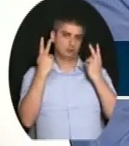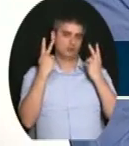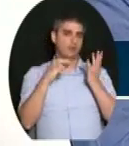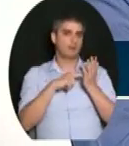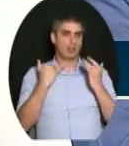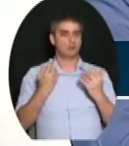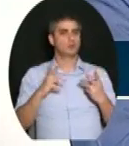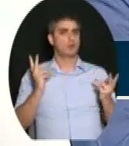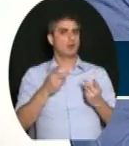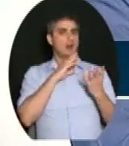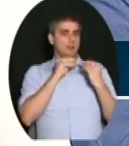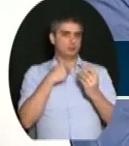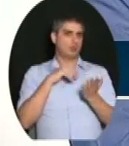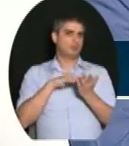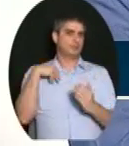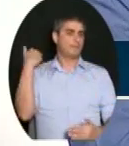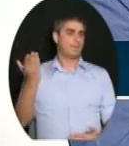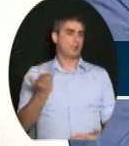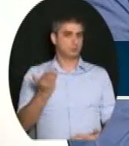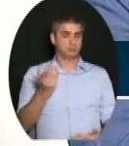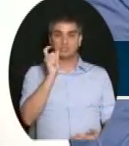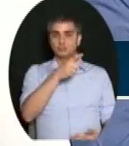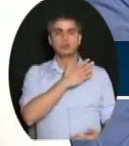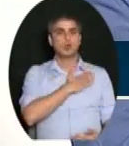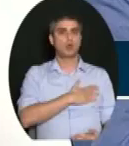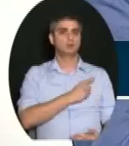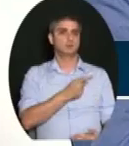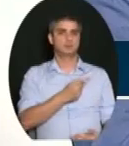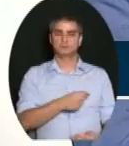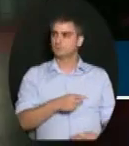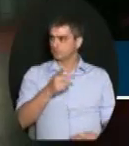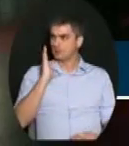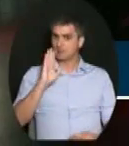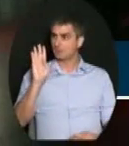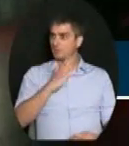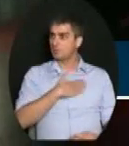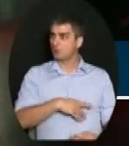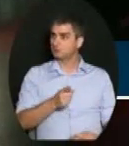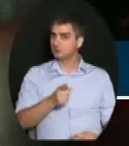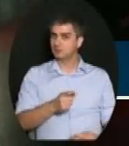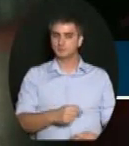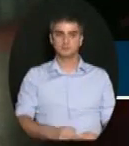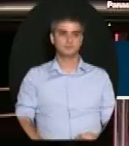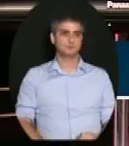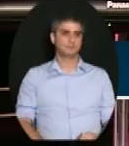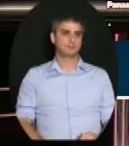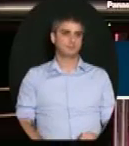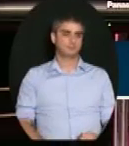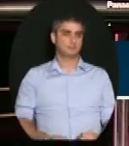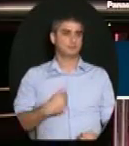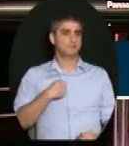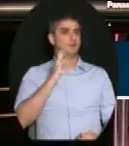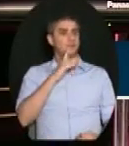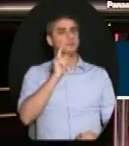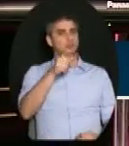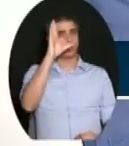היום אני קל לי יותר לדבר כשאני בחוץ. האיש רוצה. כן, אתה מאמין שנתניהו רוצה? אני מאמין למה שאמר רוני,